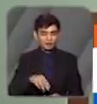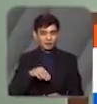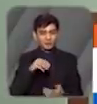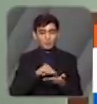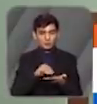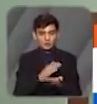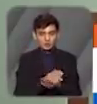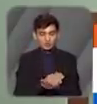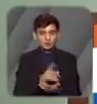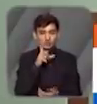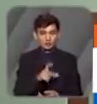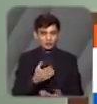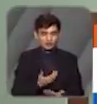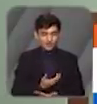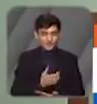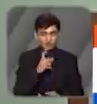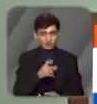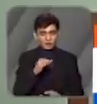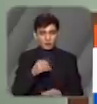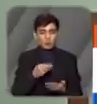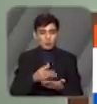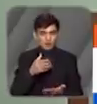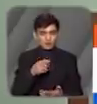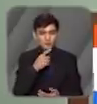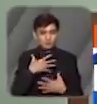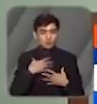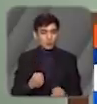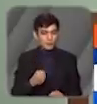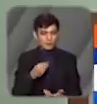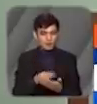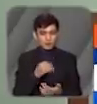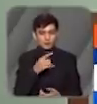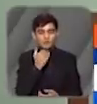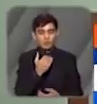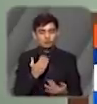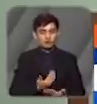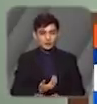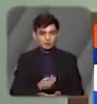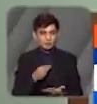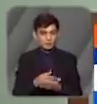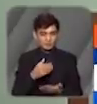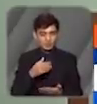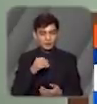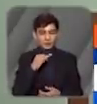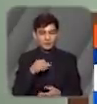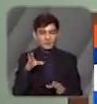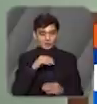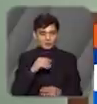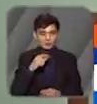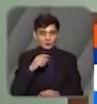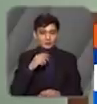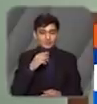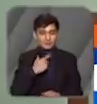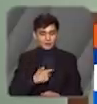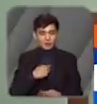адам баласының өміріндегі ең қымбат нәрсе ол оның денсаулығы, оның өмірі. Сондықтан адам баласы әрқашан өзінің сақтық